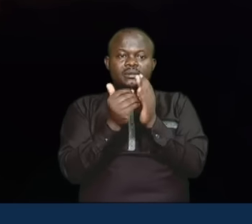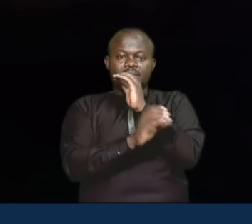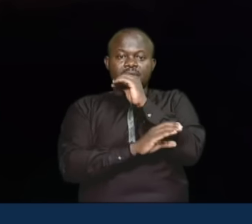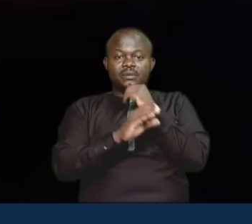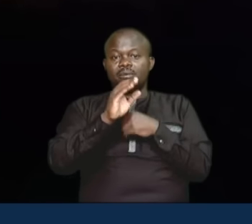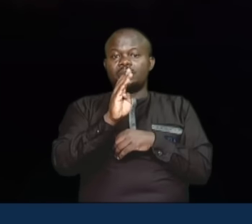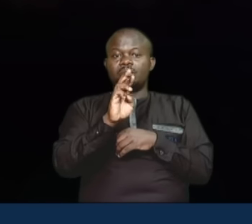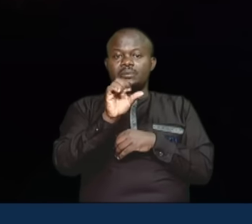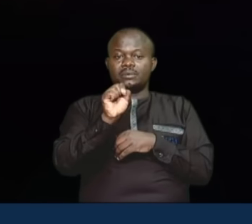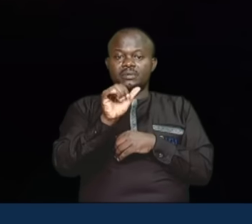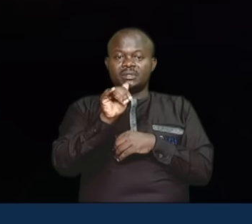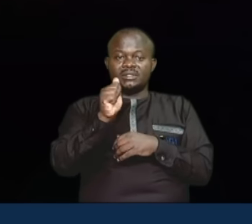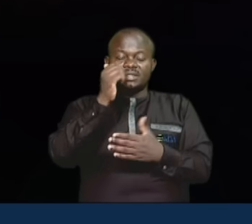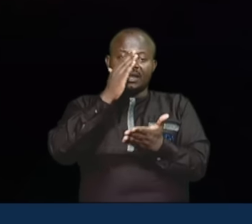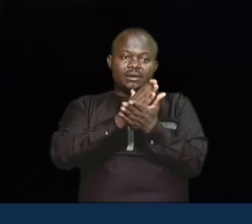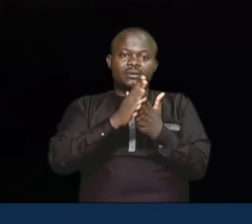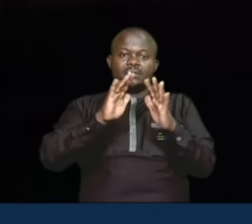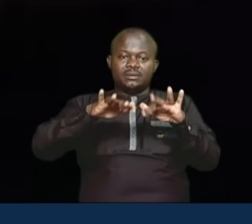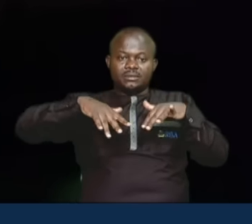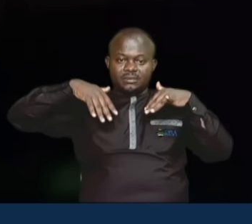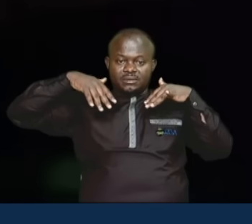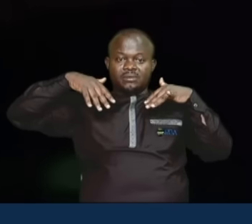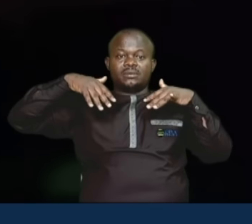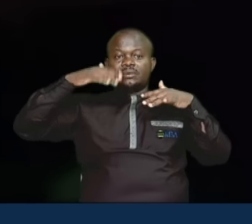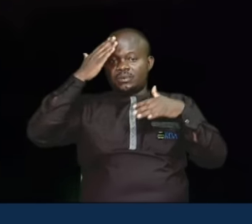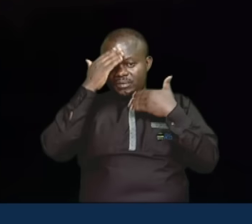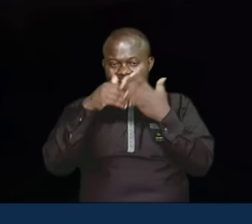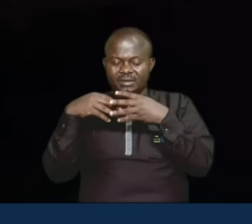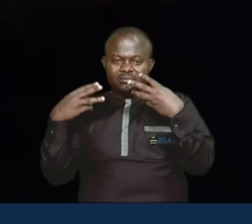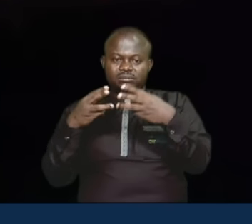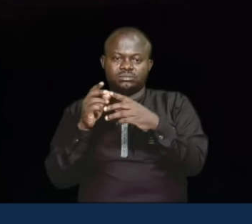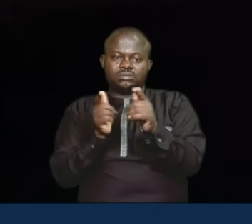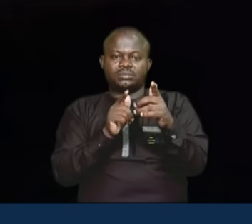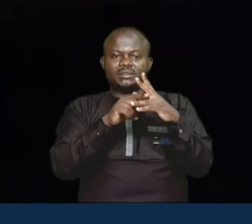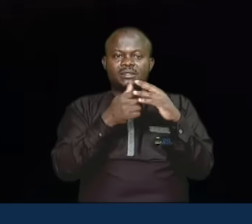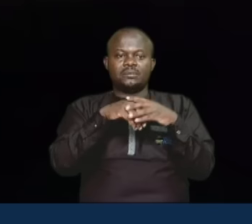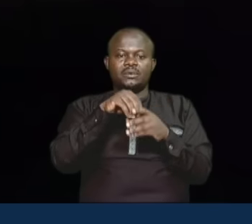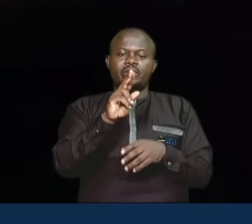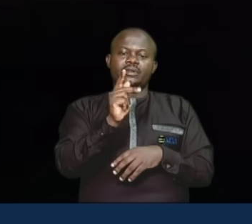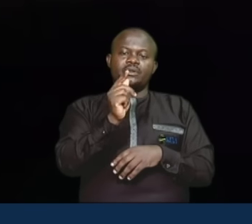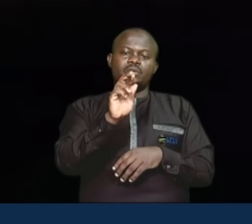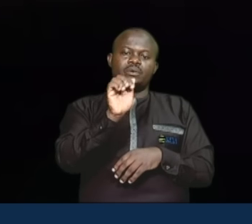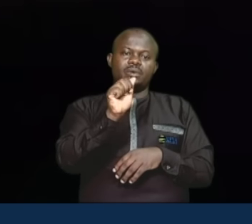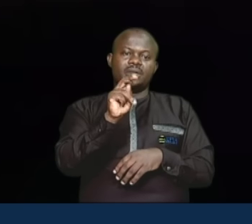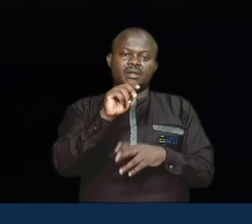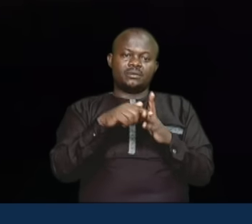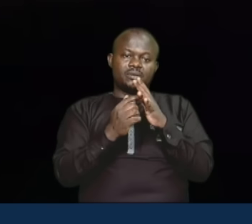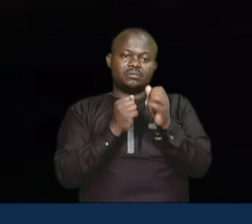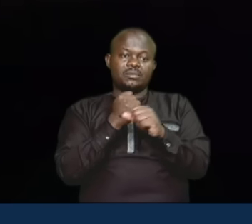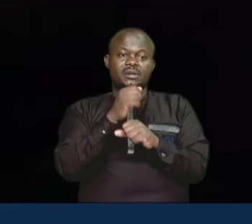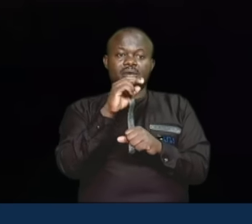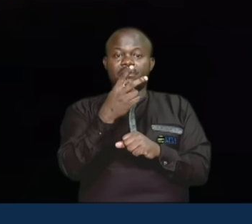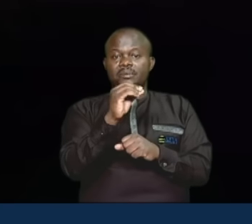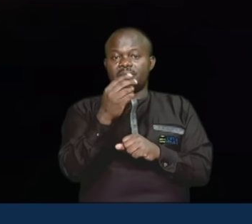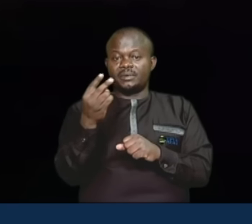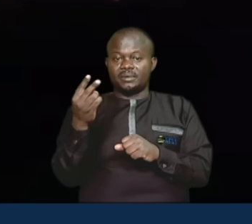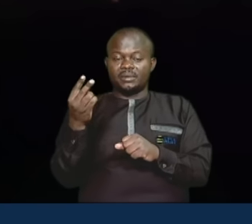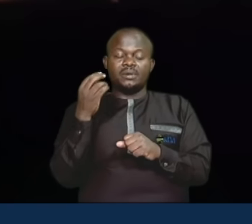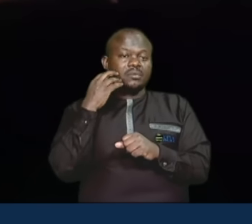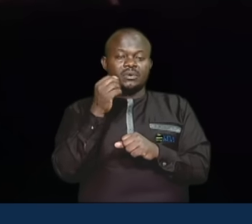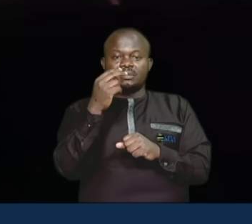Burusiya cyagarikwa mu nteko rusange y'umuryango kubera intambara cyashoje muri Ukraine kuva mu mwaka wa 2022 mu kwezi kwa